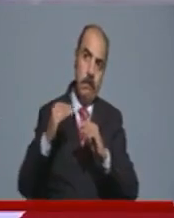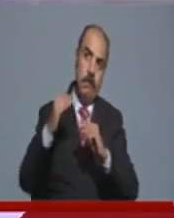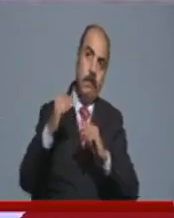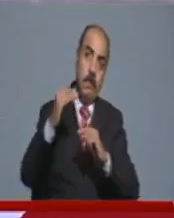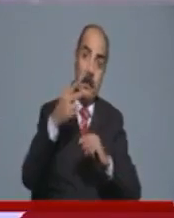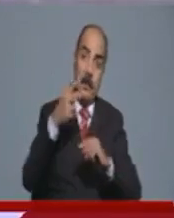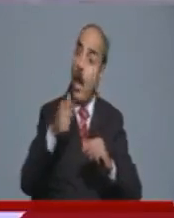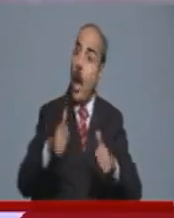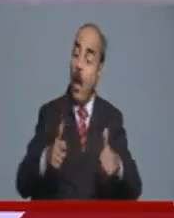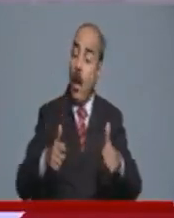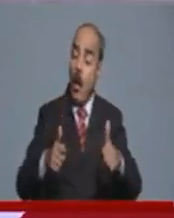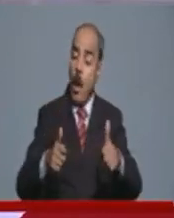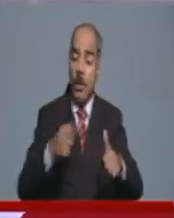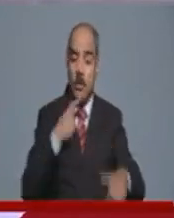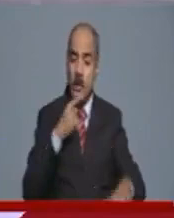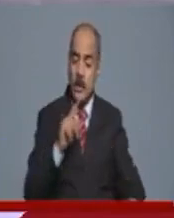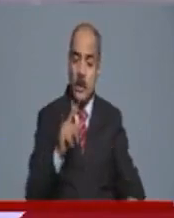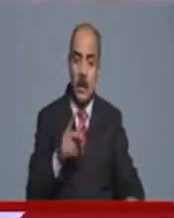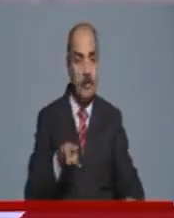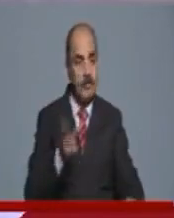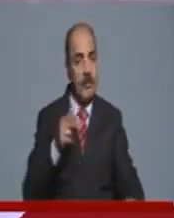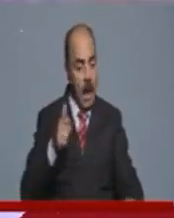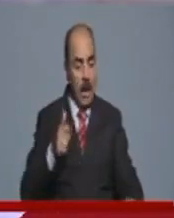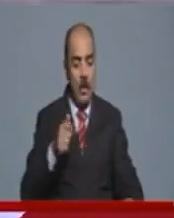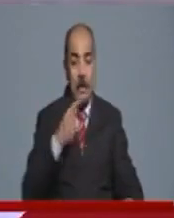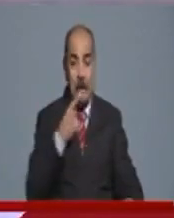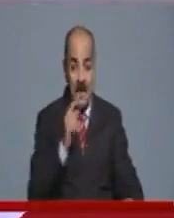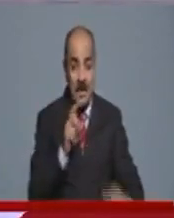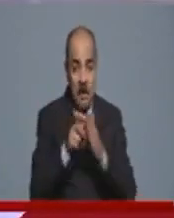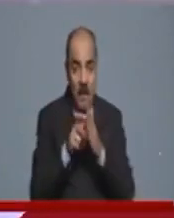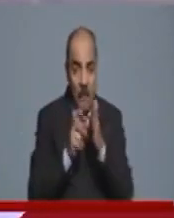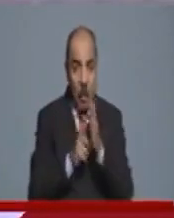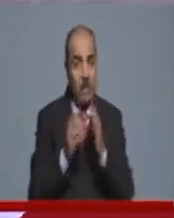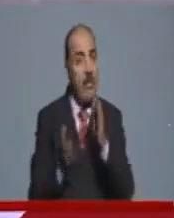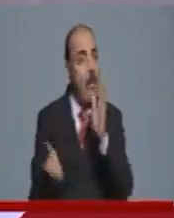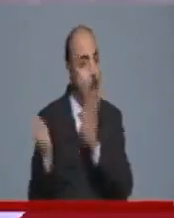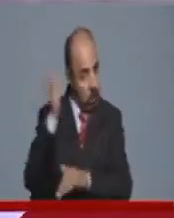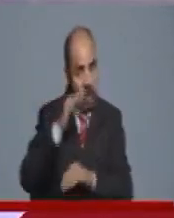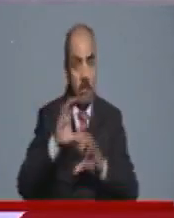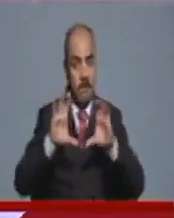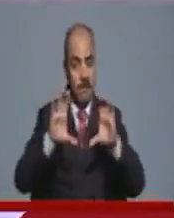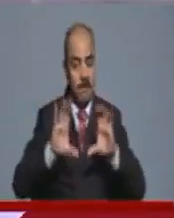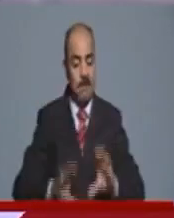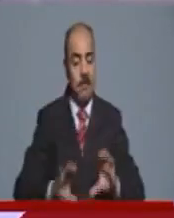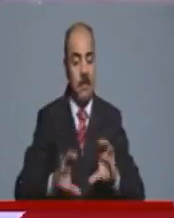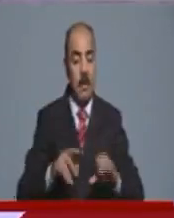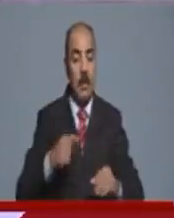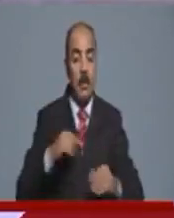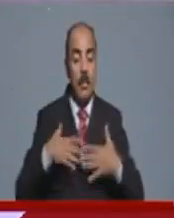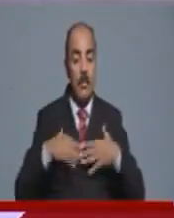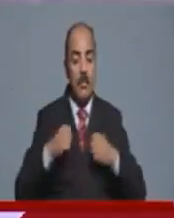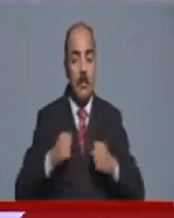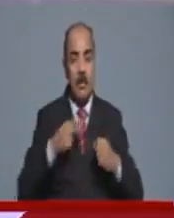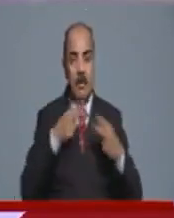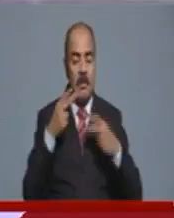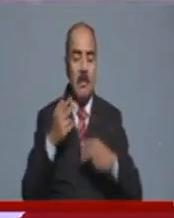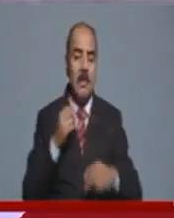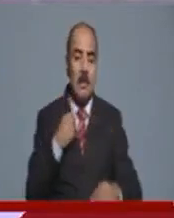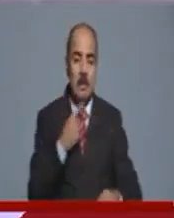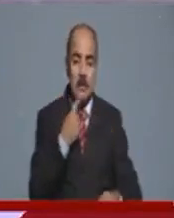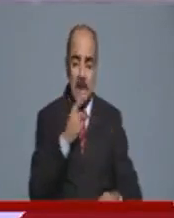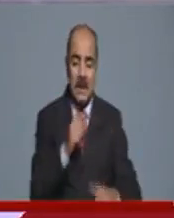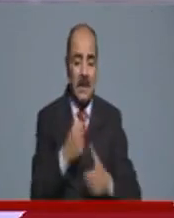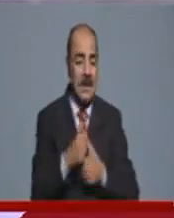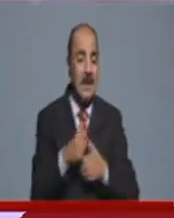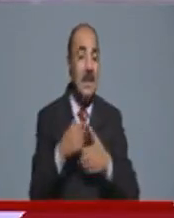ان ده قليل، طبعا يعني نقله كبيره جدا ما كناش احنا كلنا كوزاره الصحه نحلم بيها، لكن لا زال هذا